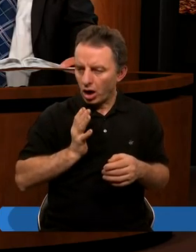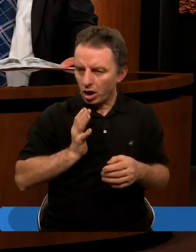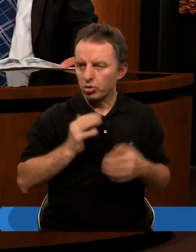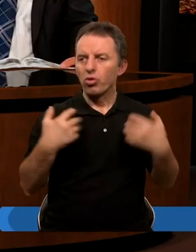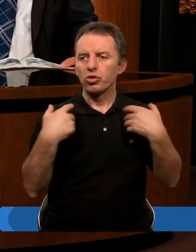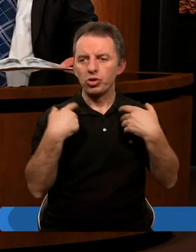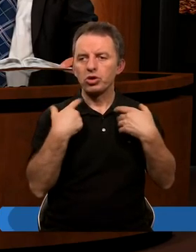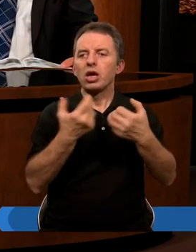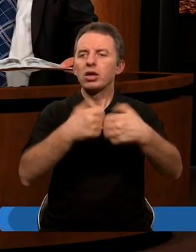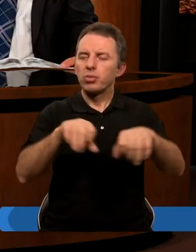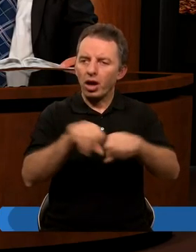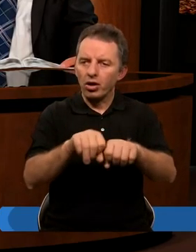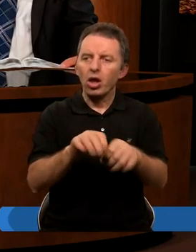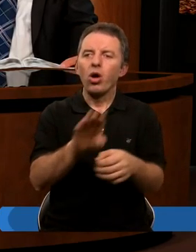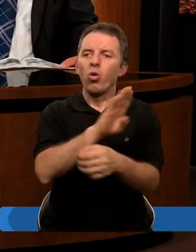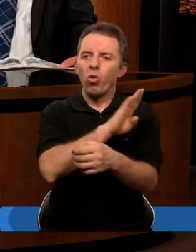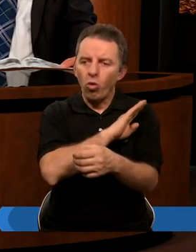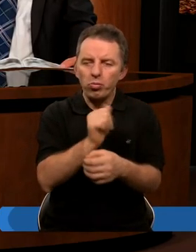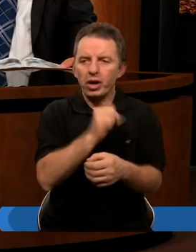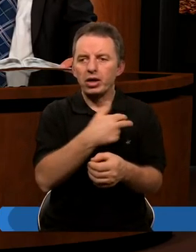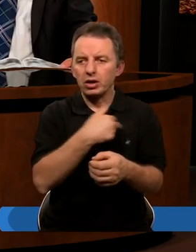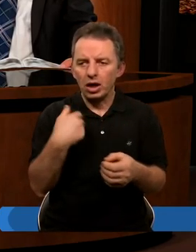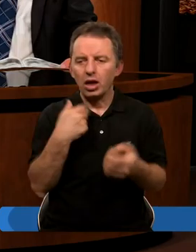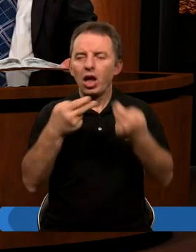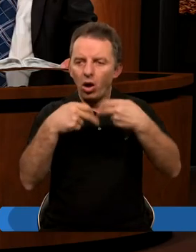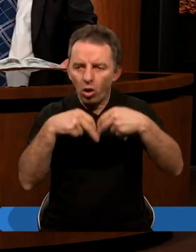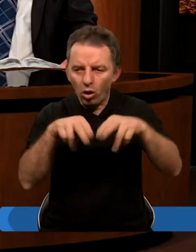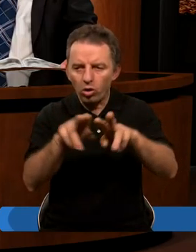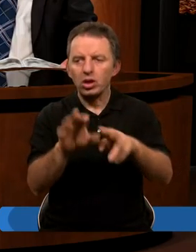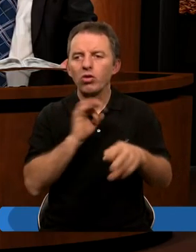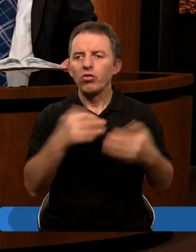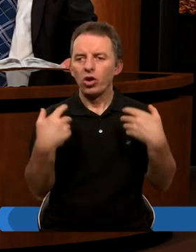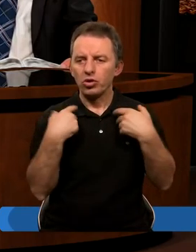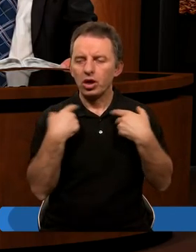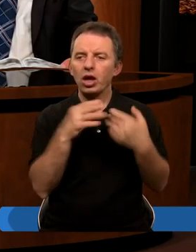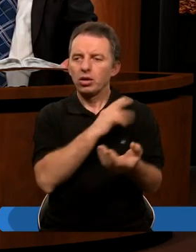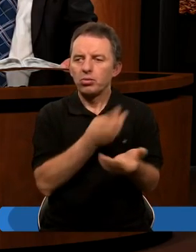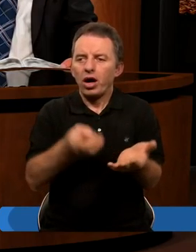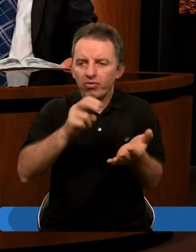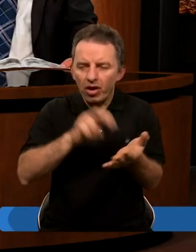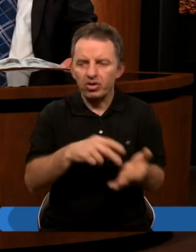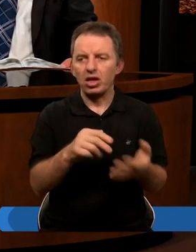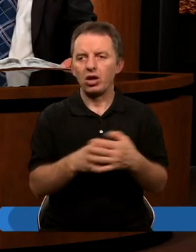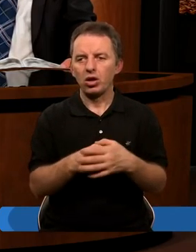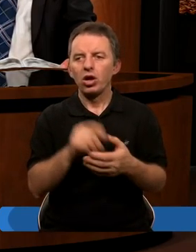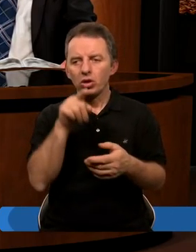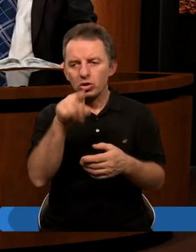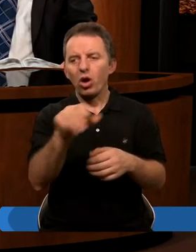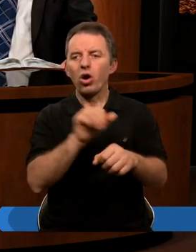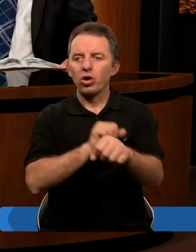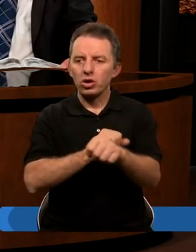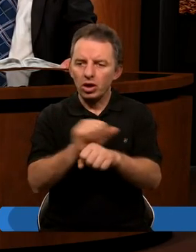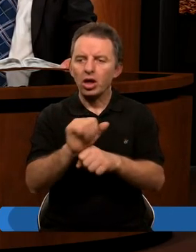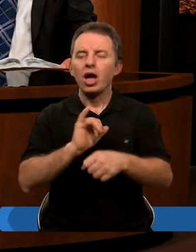sprawiedliwe, umarł za nas, oddał swoje życie, potem zmartwychwstał. To jest